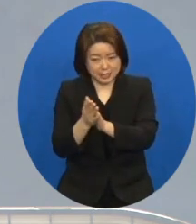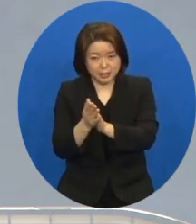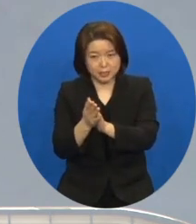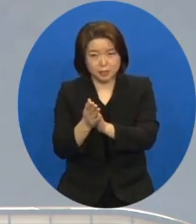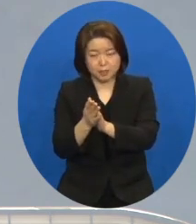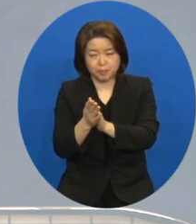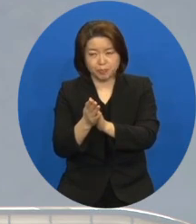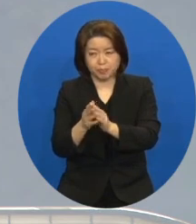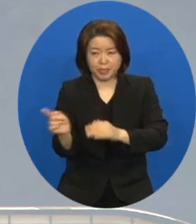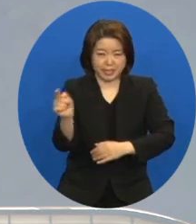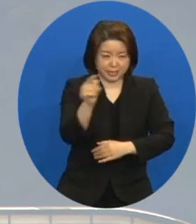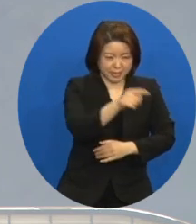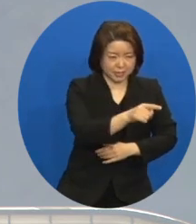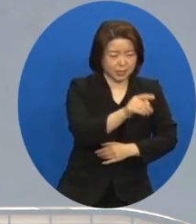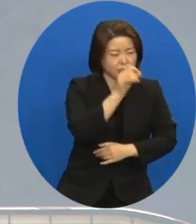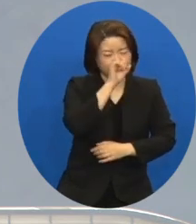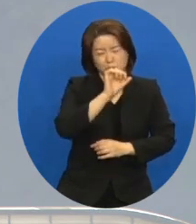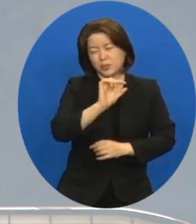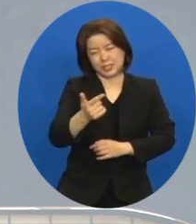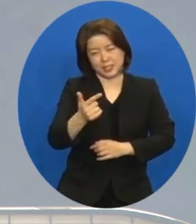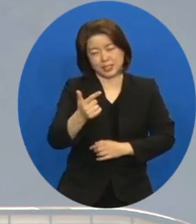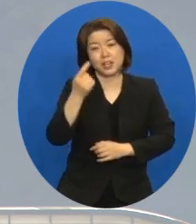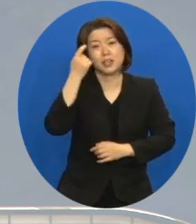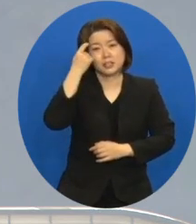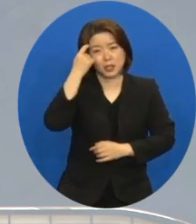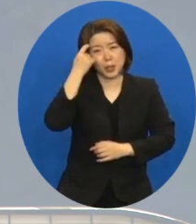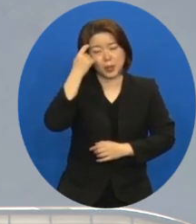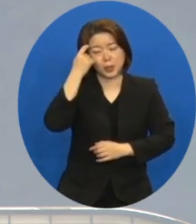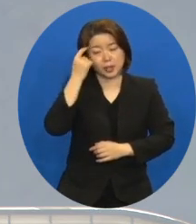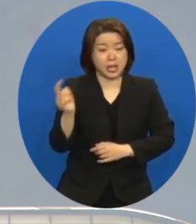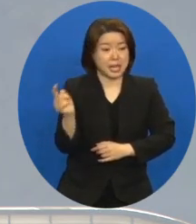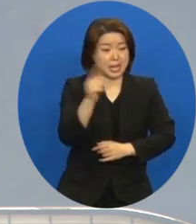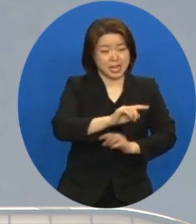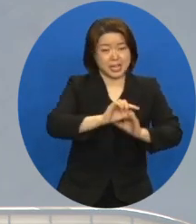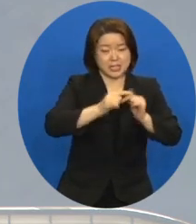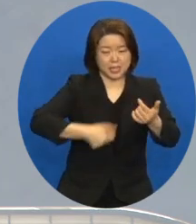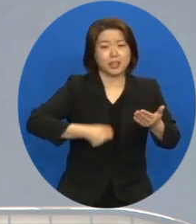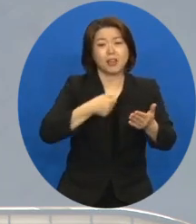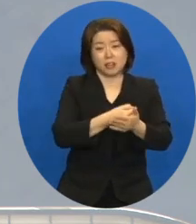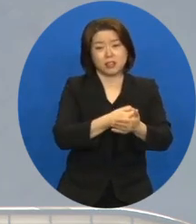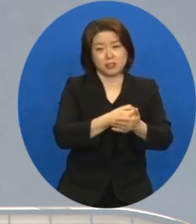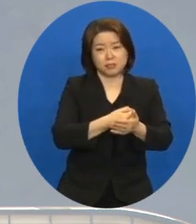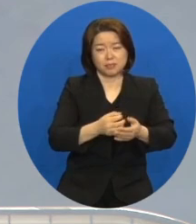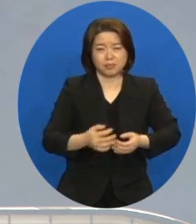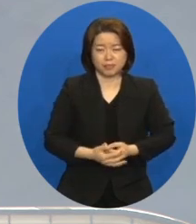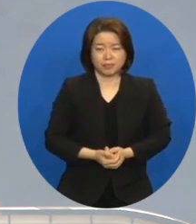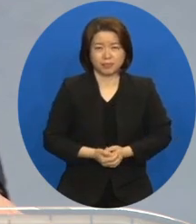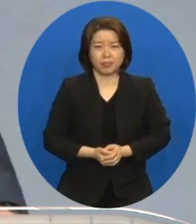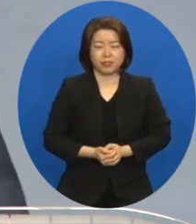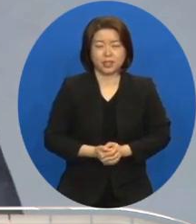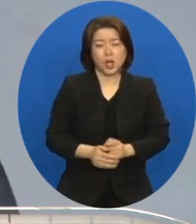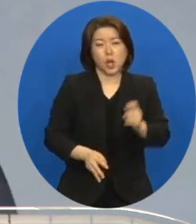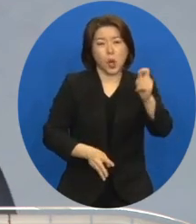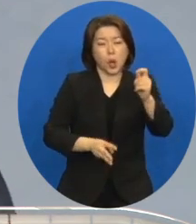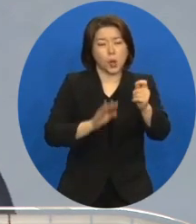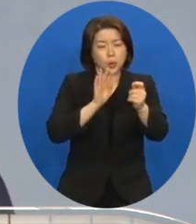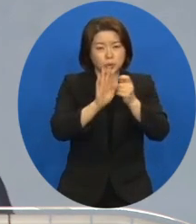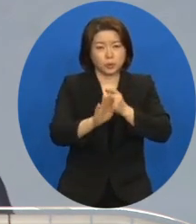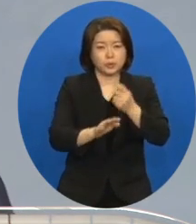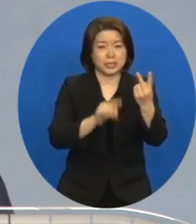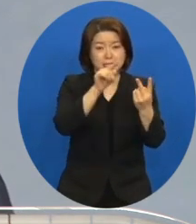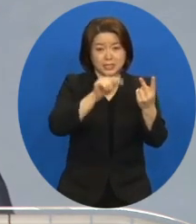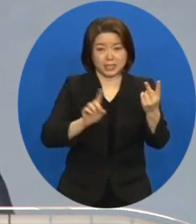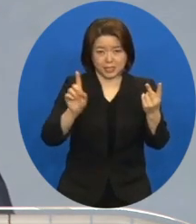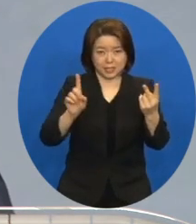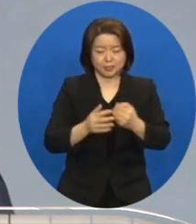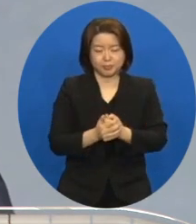이번에는 가는 게 안 좋겠구나. 그래서 가지 않게 됐다는 겁니다. 고린도후서 2장 1절에 이렇게